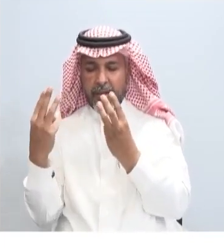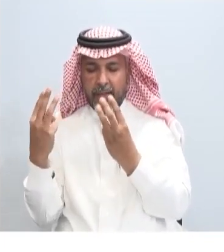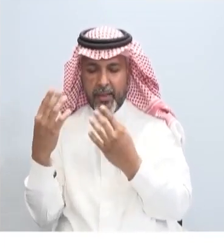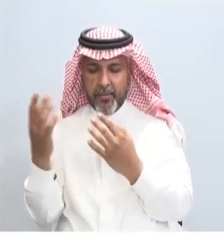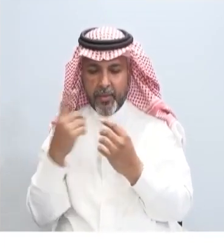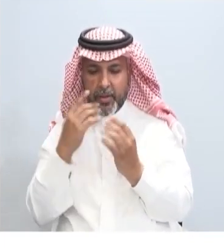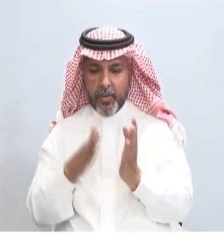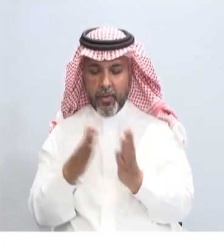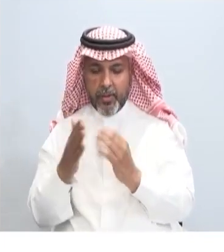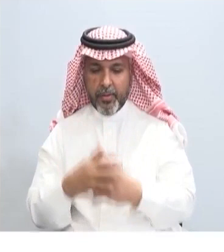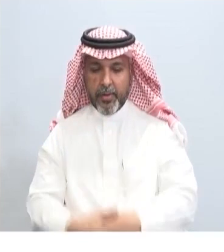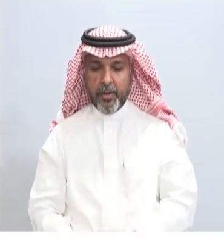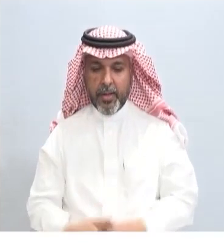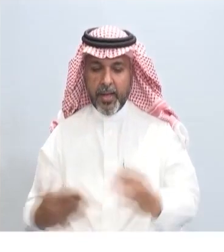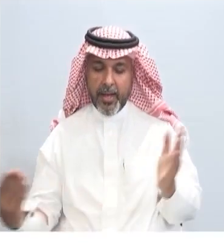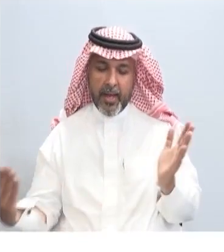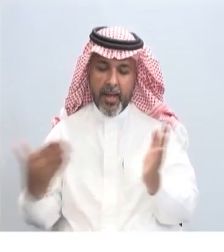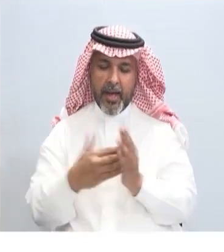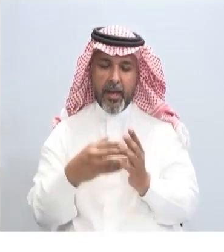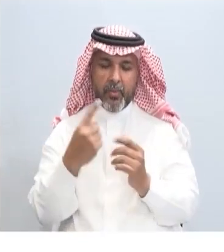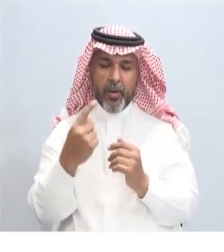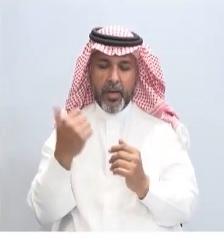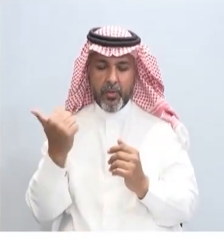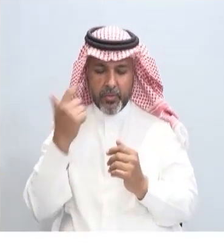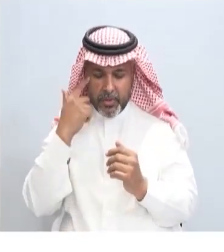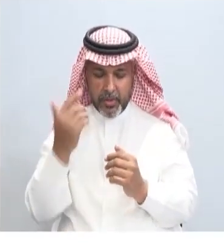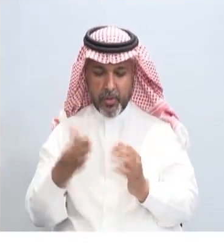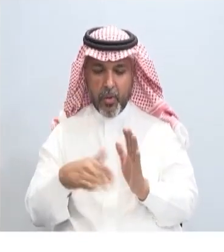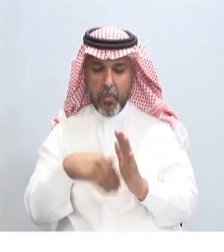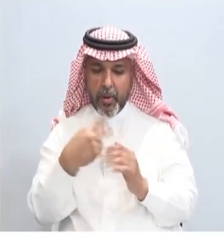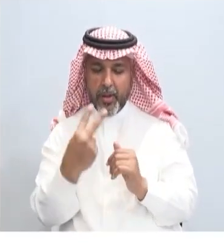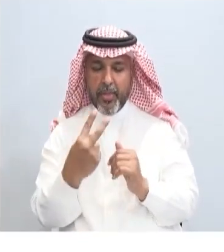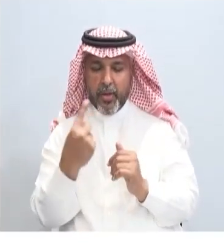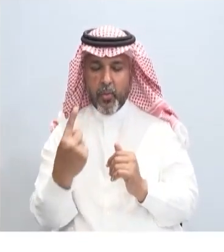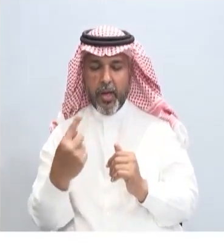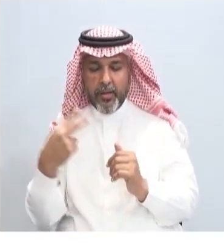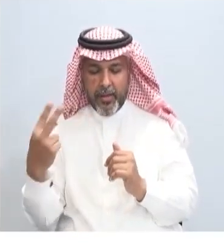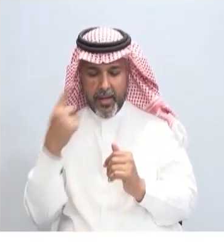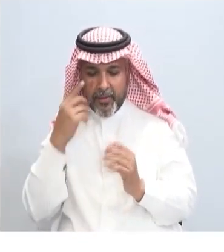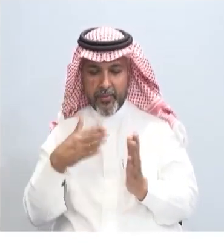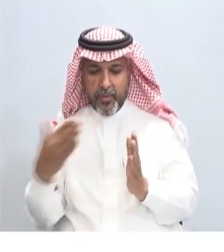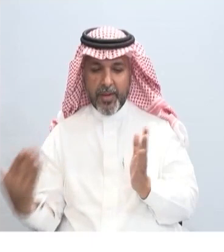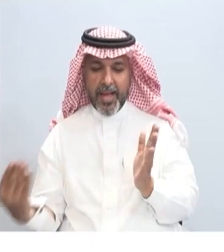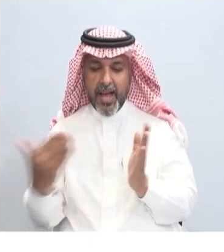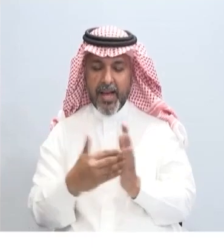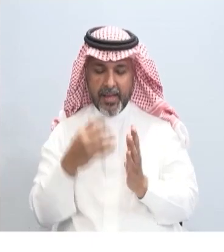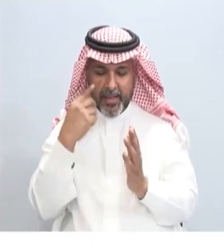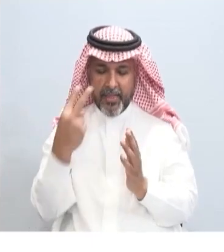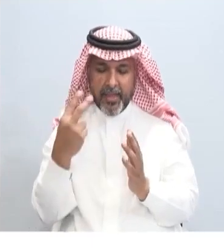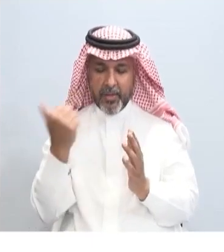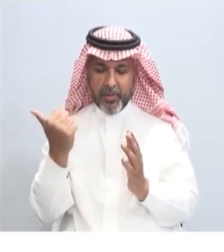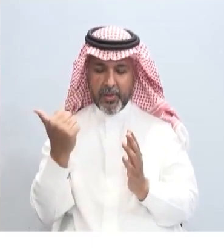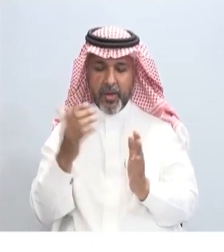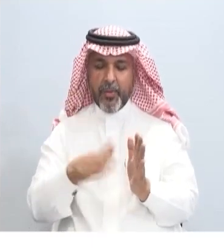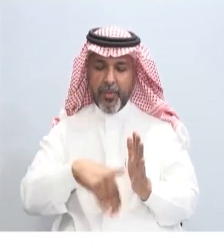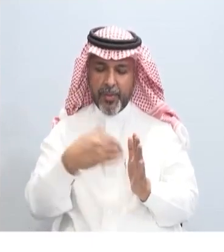وسته عندك اين وواد 2 وث وهكذا حتى يطلع لك 2 وست وهكذا حتى